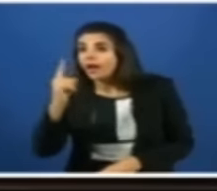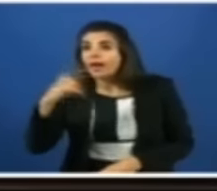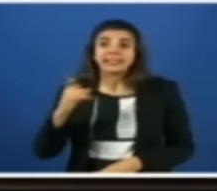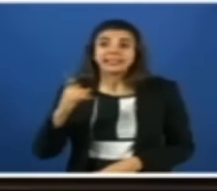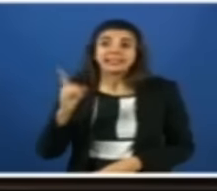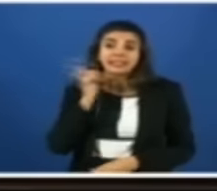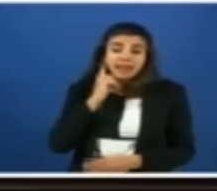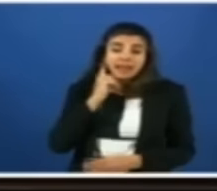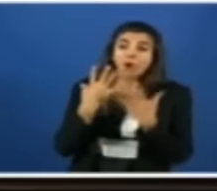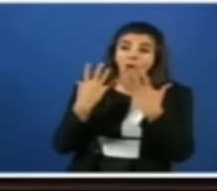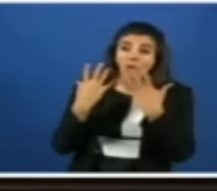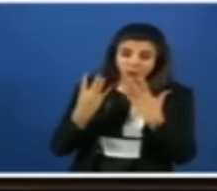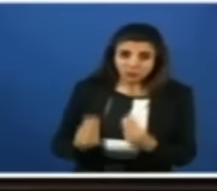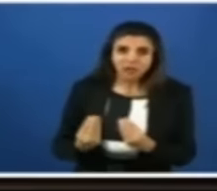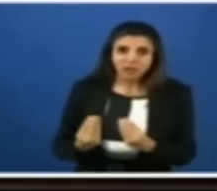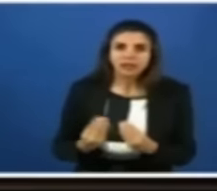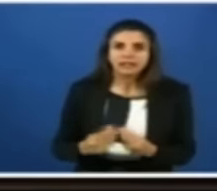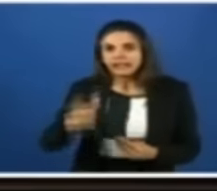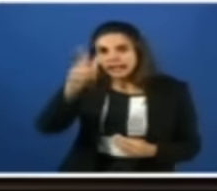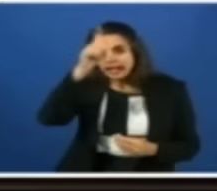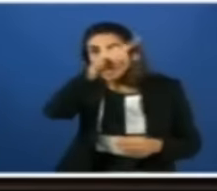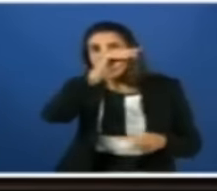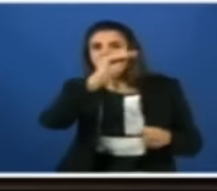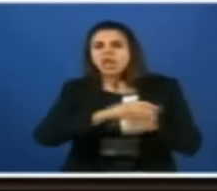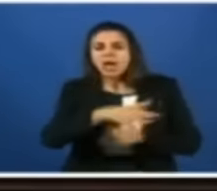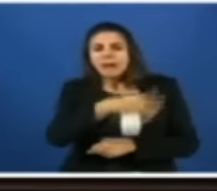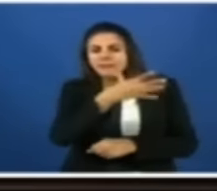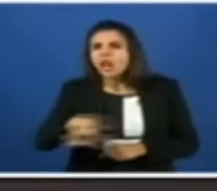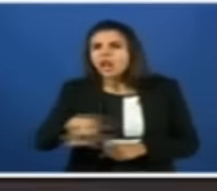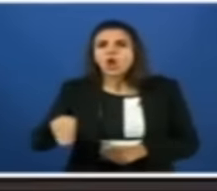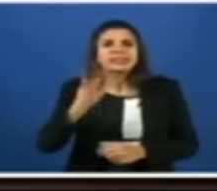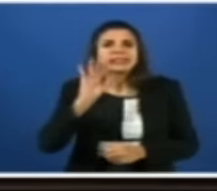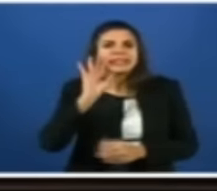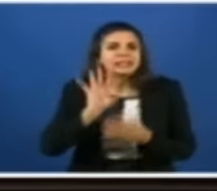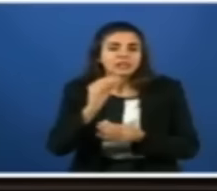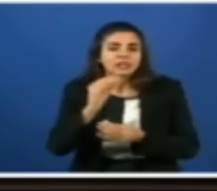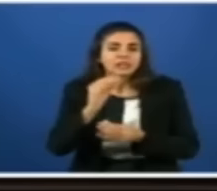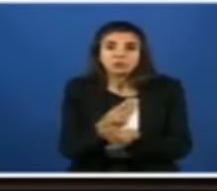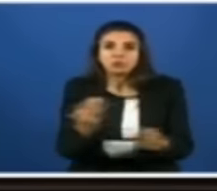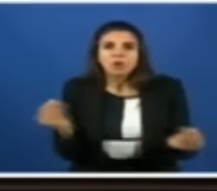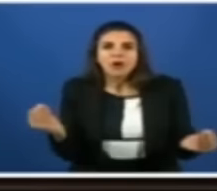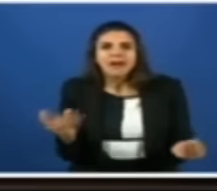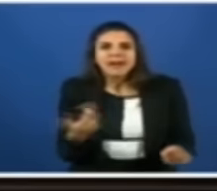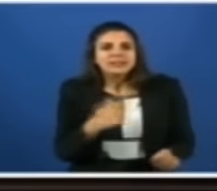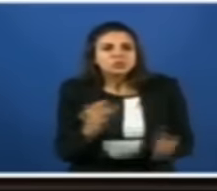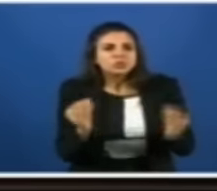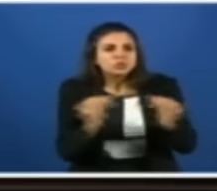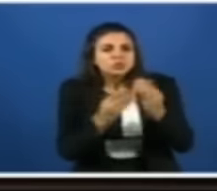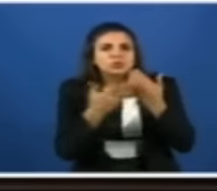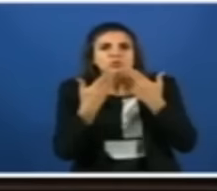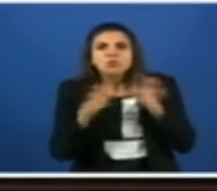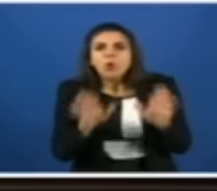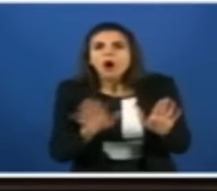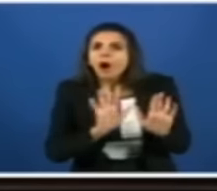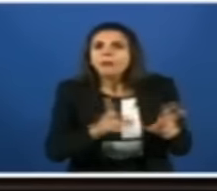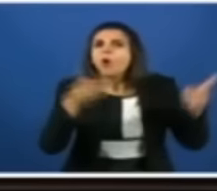alınmış olsaydı, Irak'ta milyonlarca insan, masum